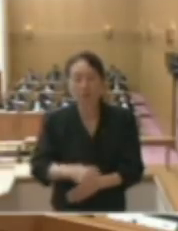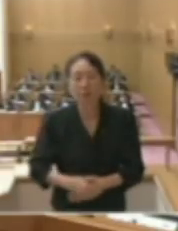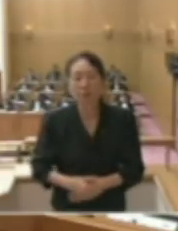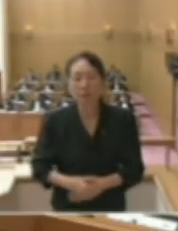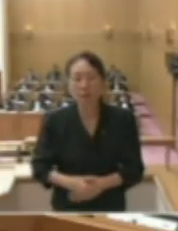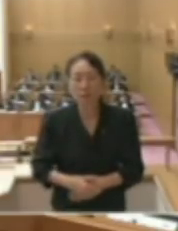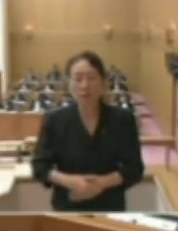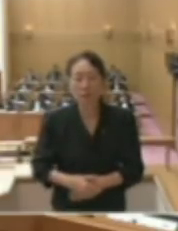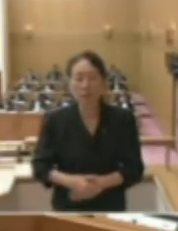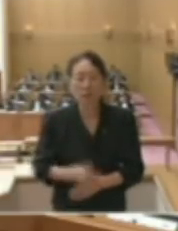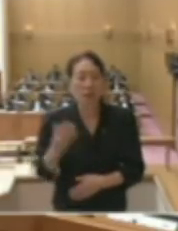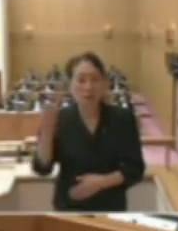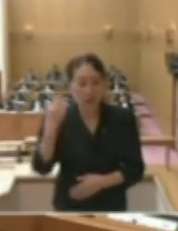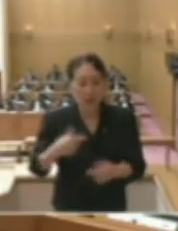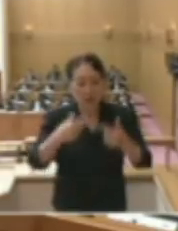さっき